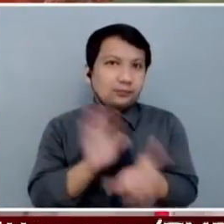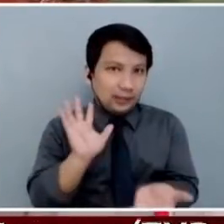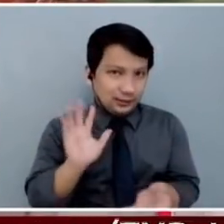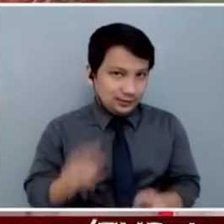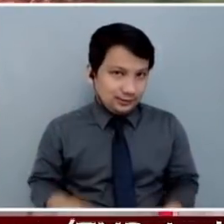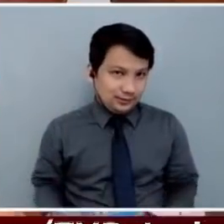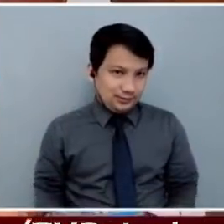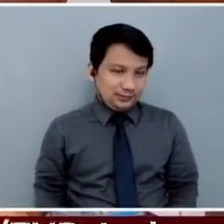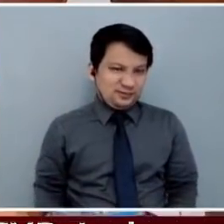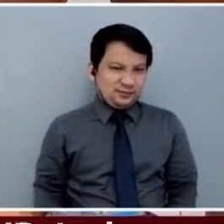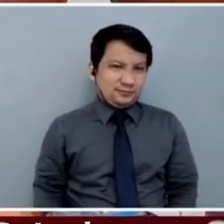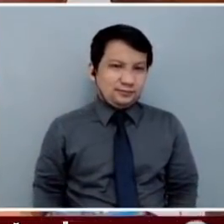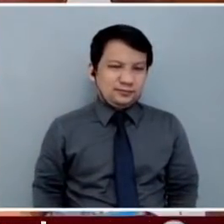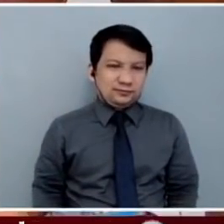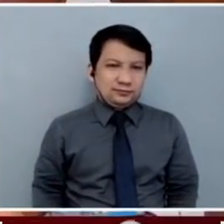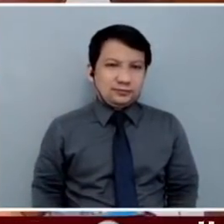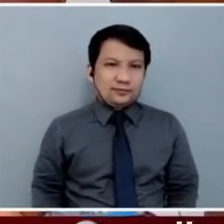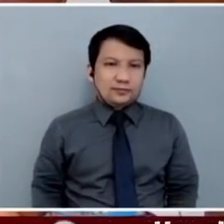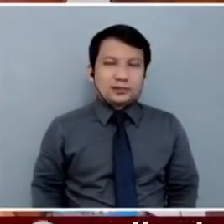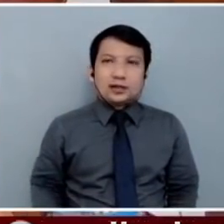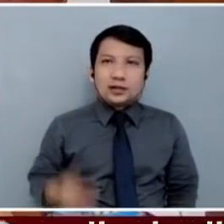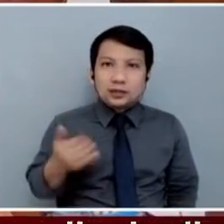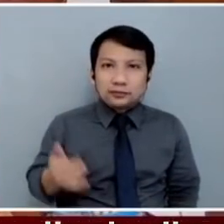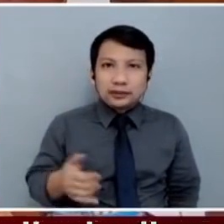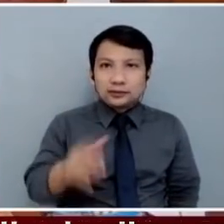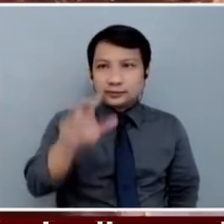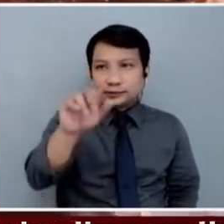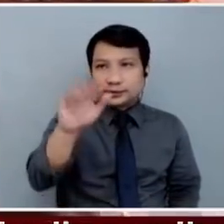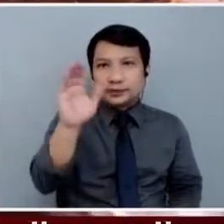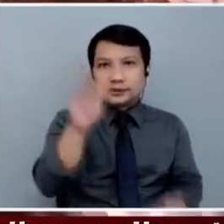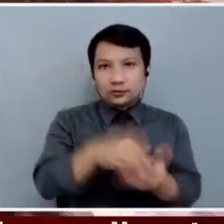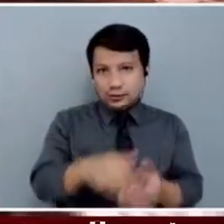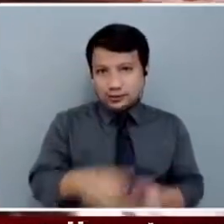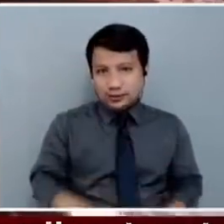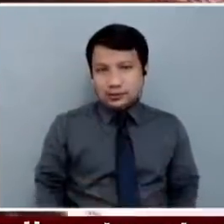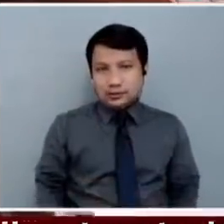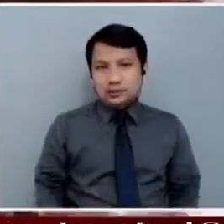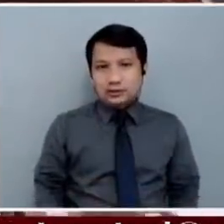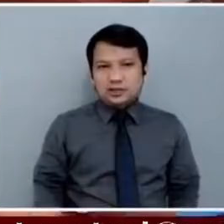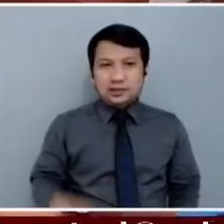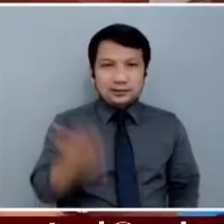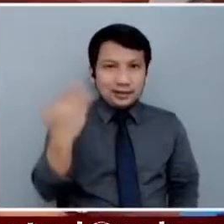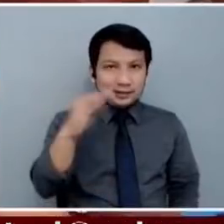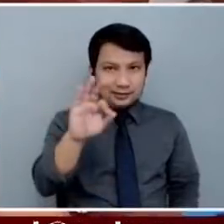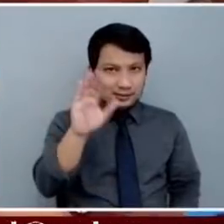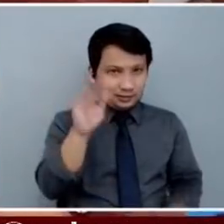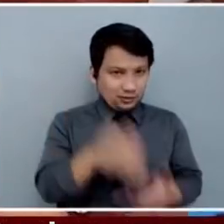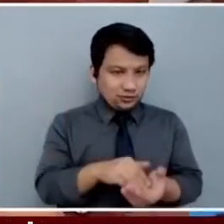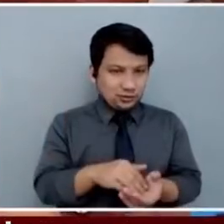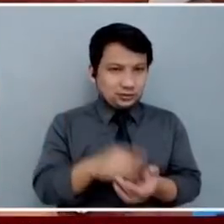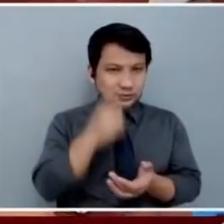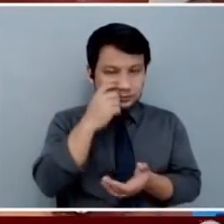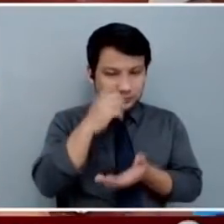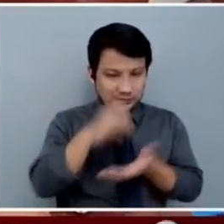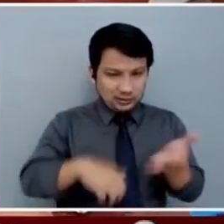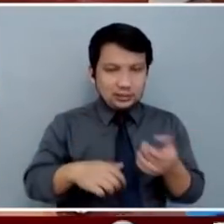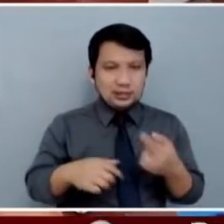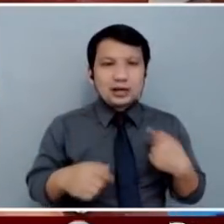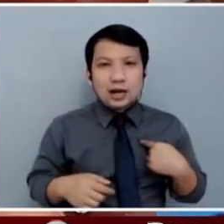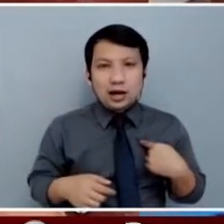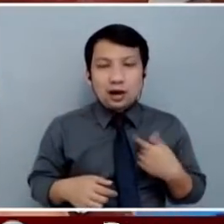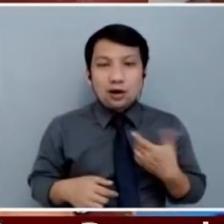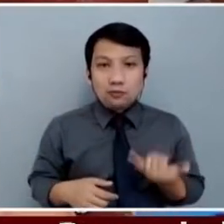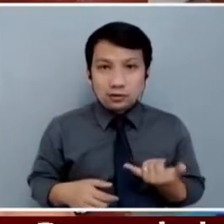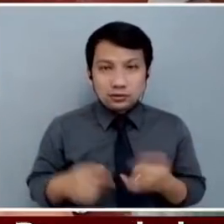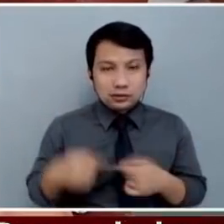nito. Inaabot na po ngayon ng 13,000. Dati po 9,000 lang. Binabawasan ko na lang po yung